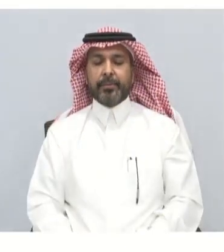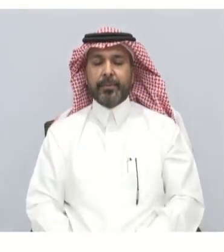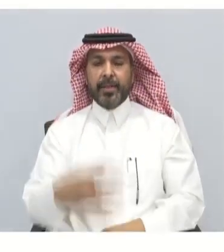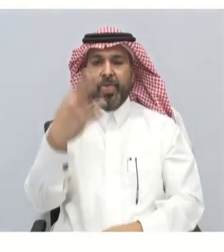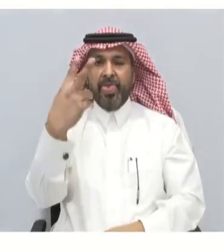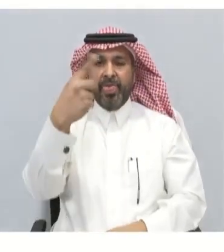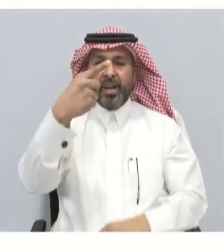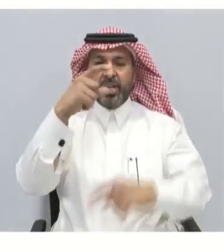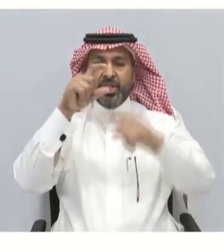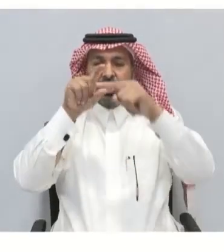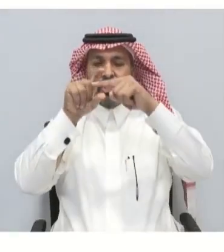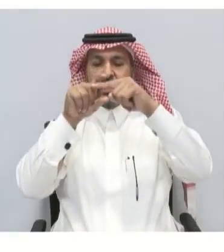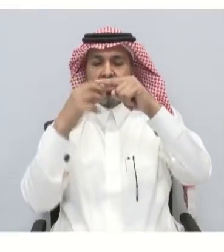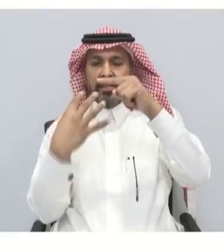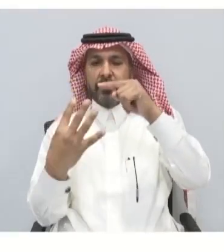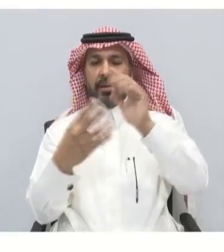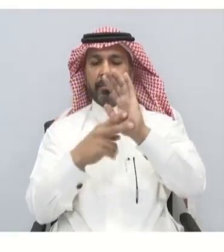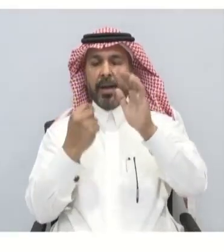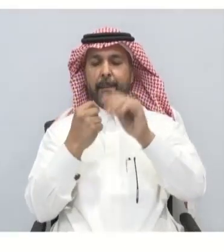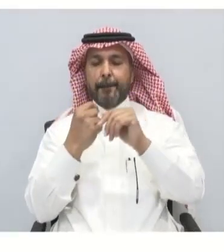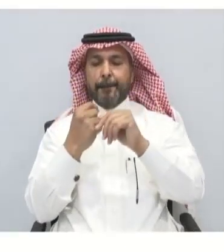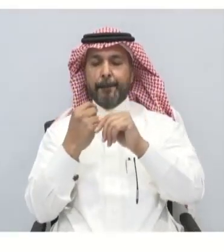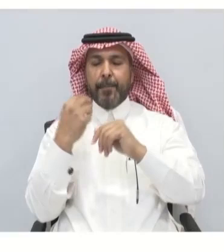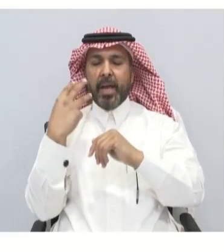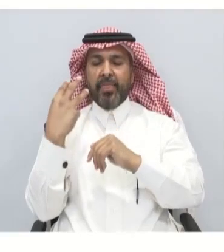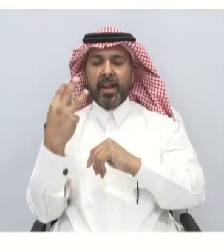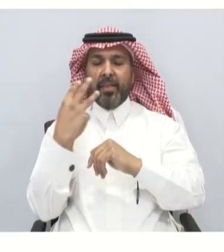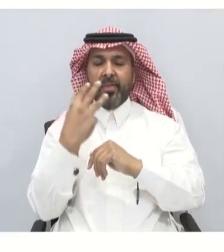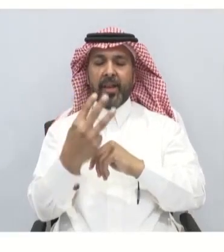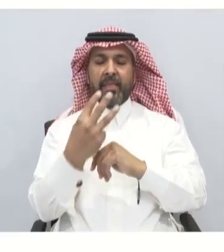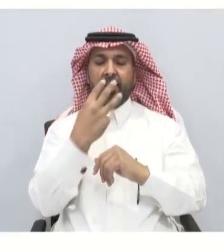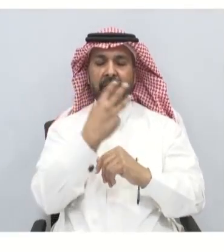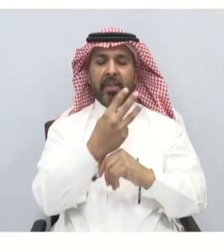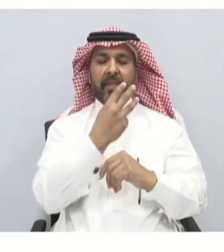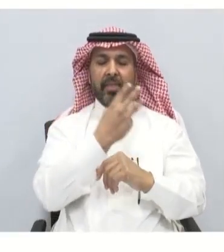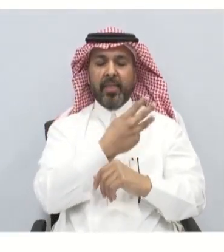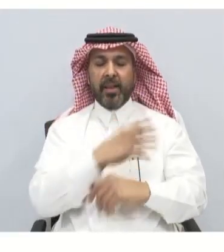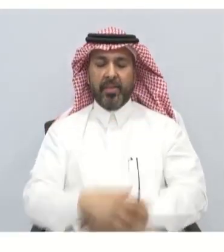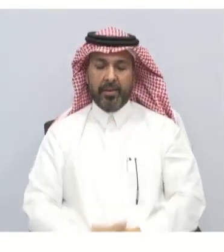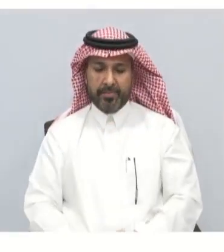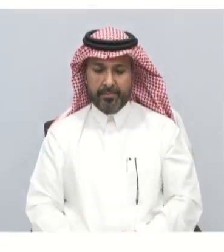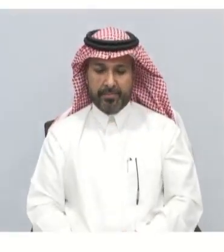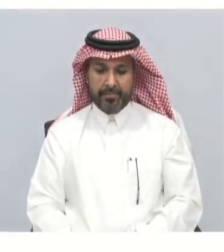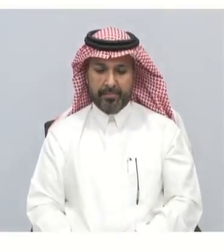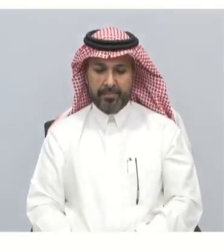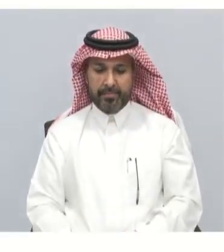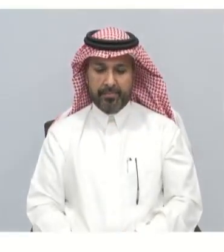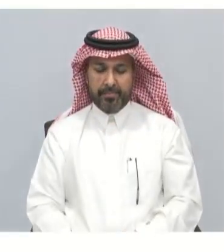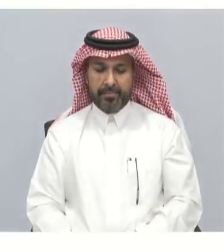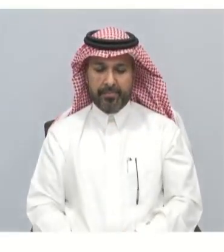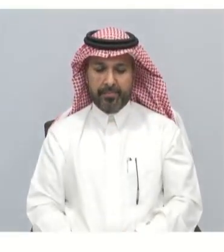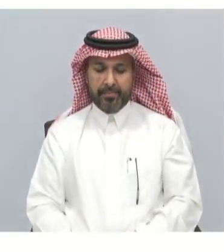اع مسافات ولازم تكون متساويه يعني راح تاخذ هذه ثلاثه اقدام وهذه المسافه ثلاث اقدام وهذه ثلاث